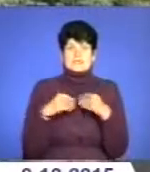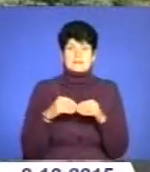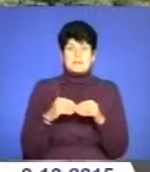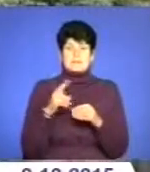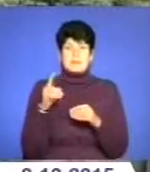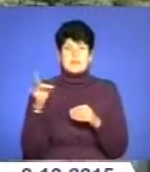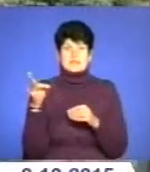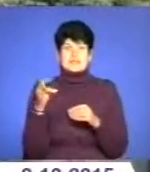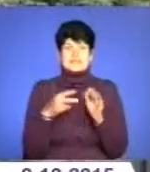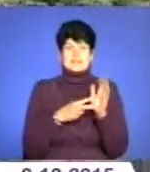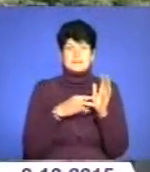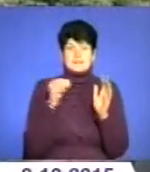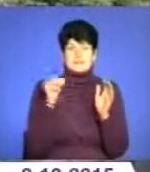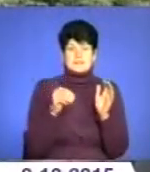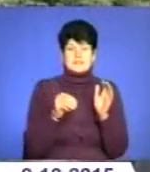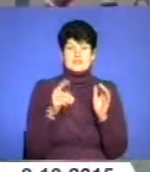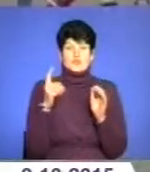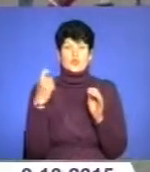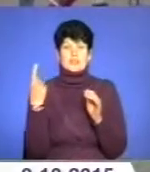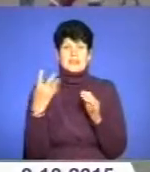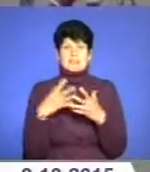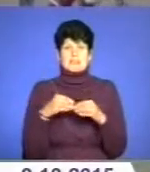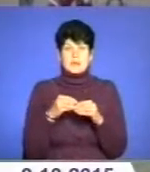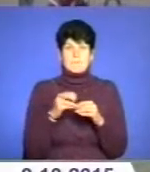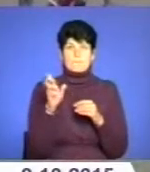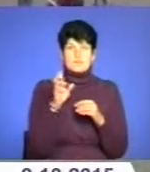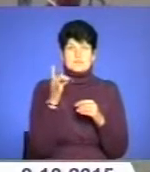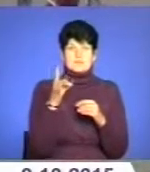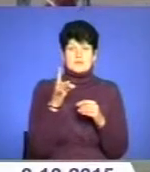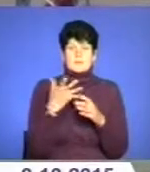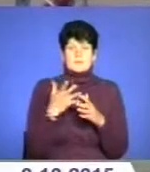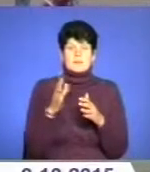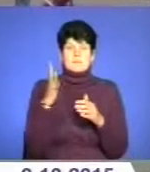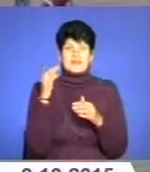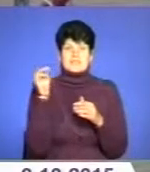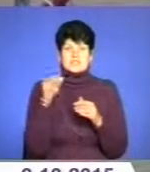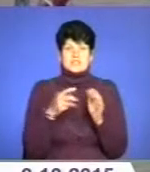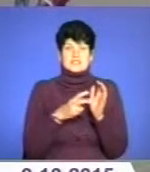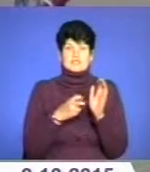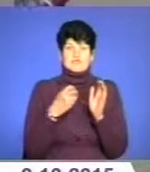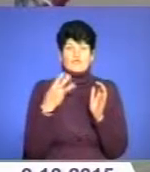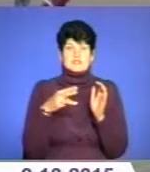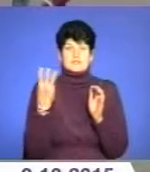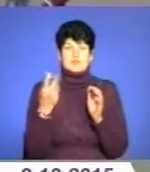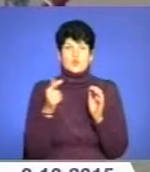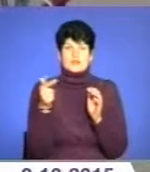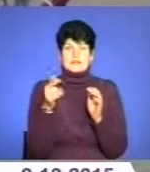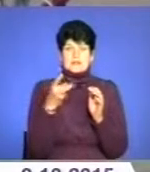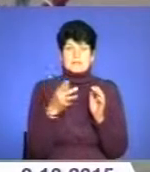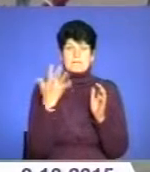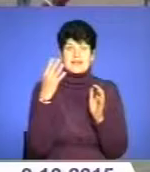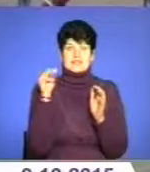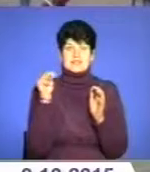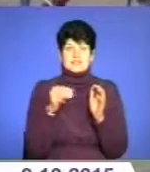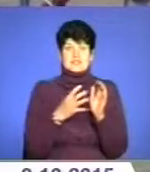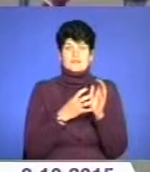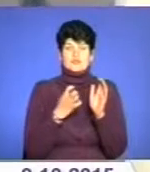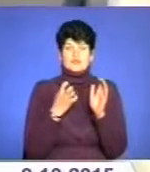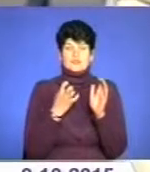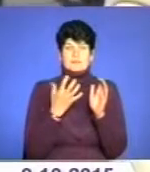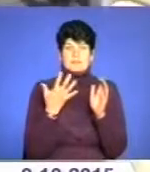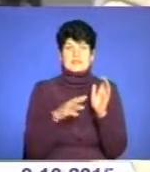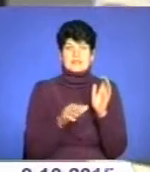Збаражський район – 7 101 сім'я, Борщівський район – 5 783 сім'ї, Гусятинський район – 5